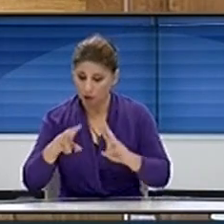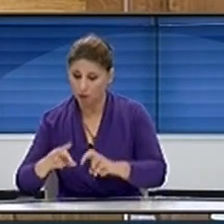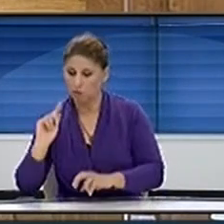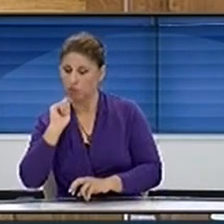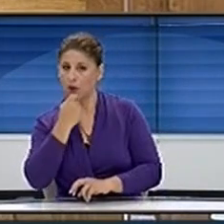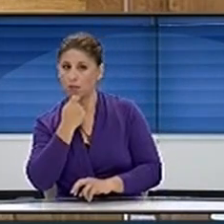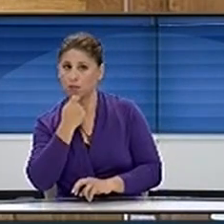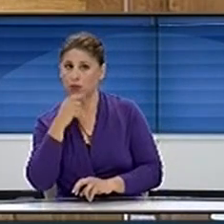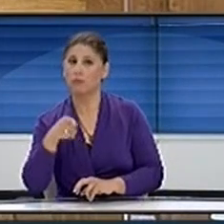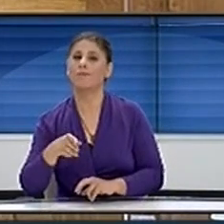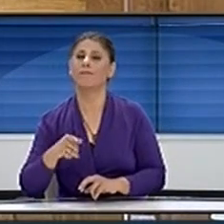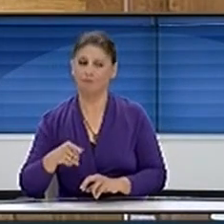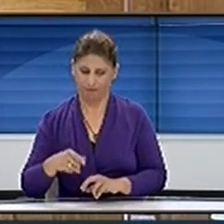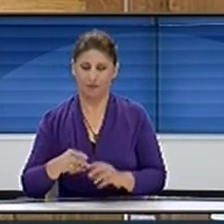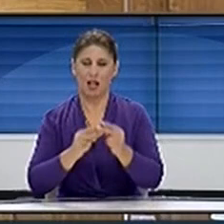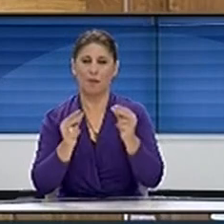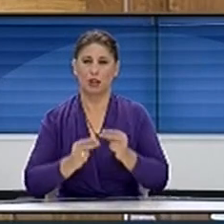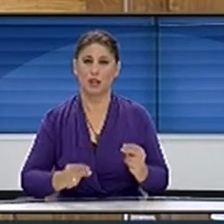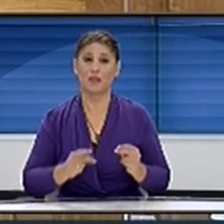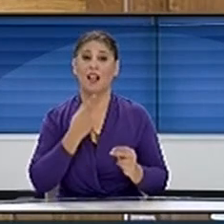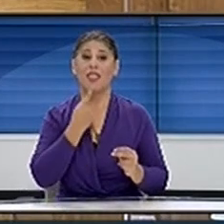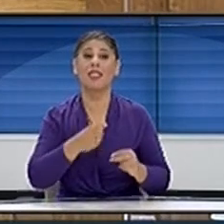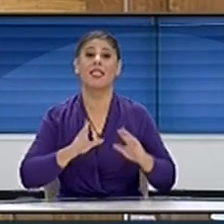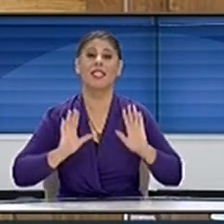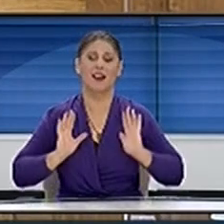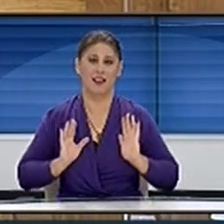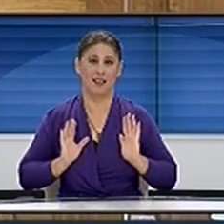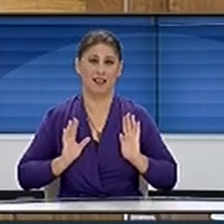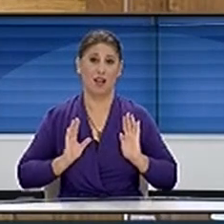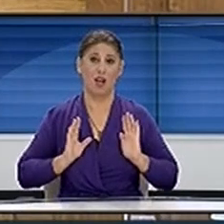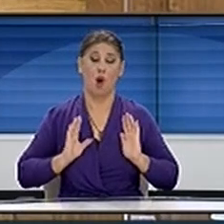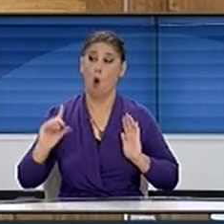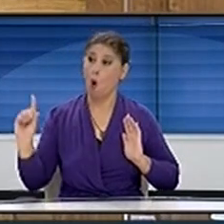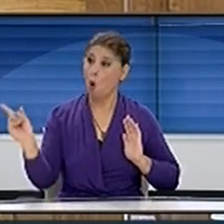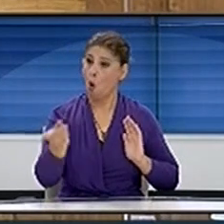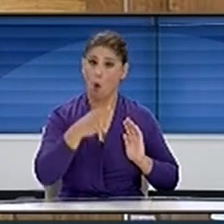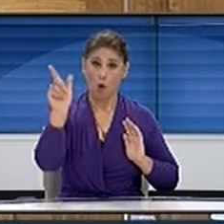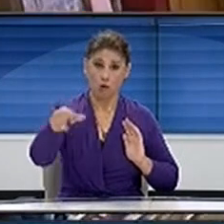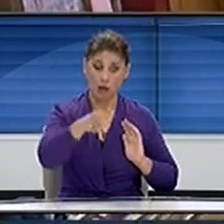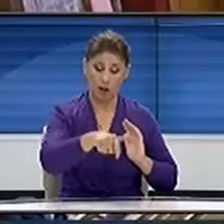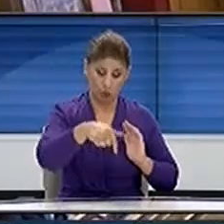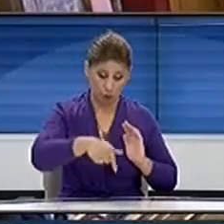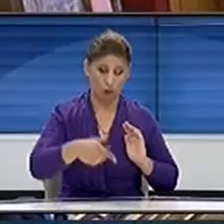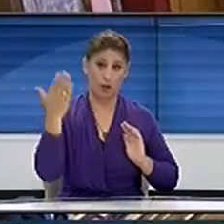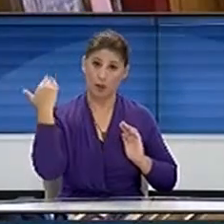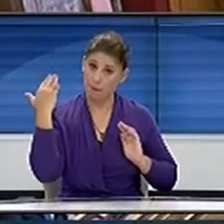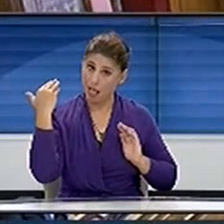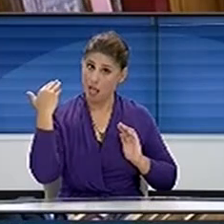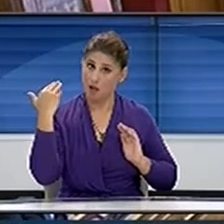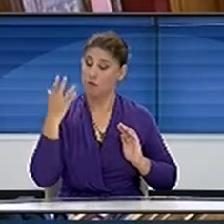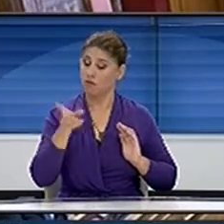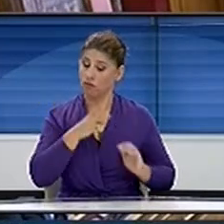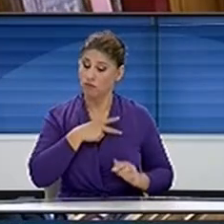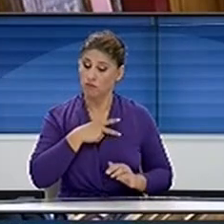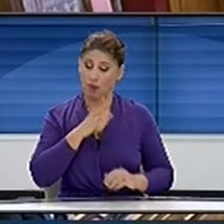άλλωστε οφείλουν την αποτελεσματικότητά τους. Με όλα τα στελέχη τους, τωρινά και προηγούμενα και σωστά,